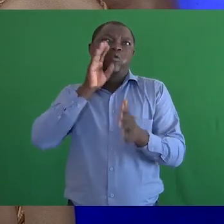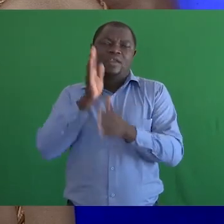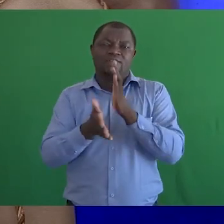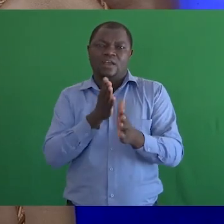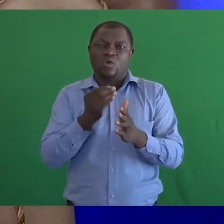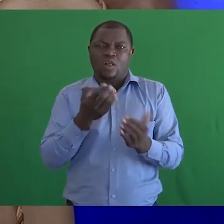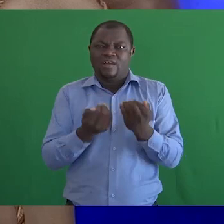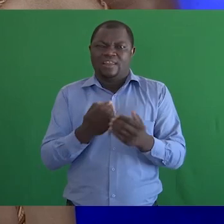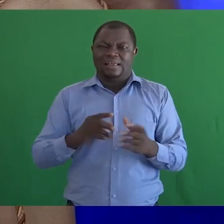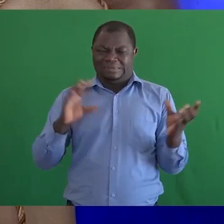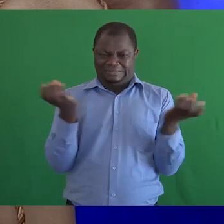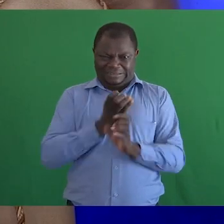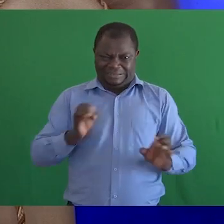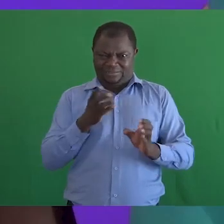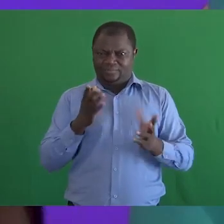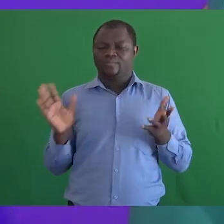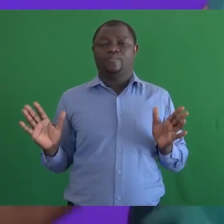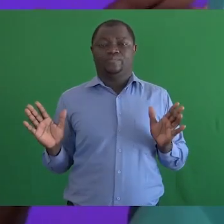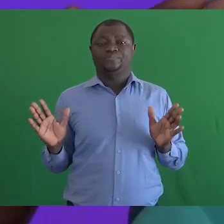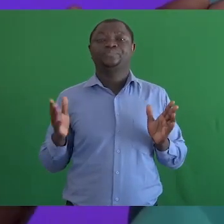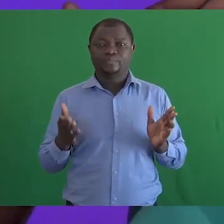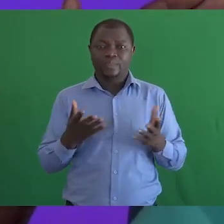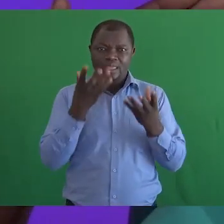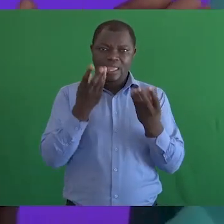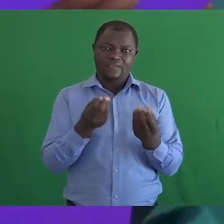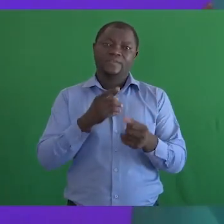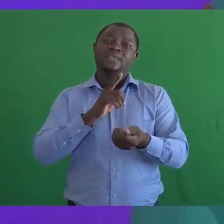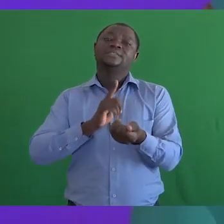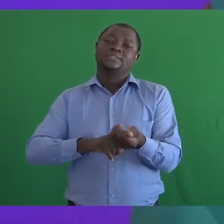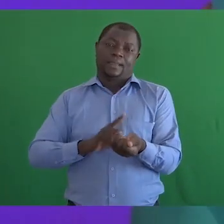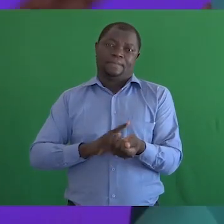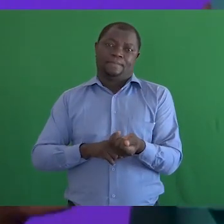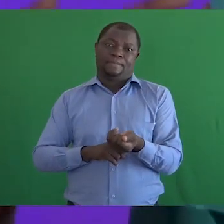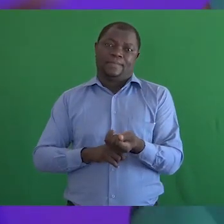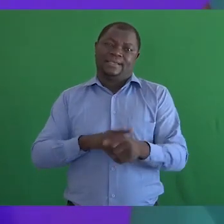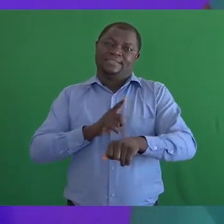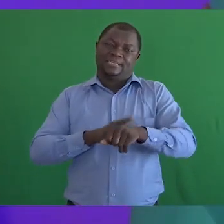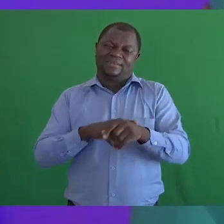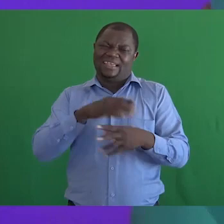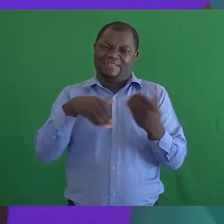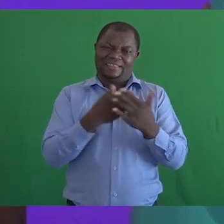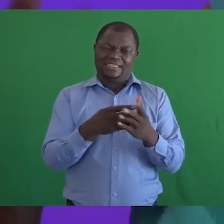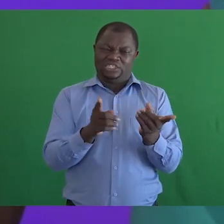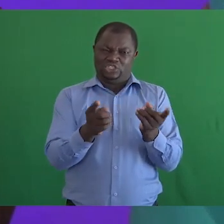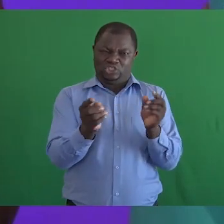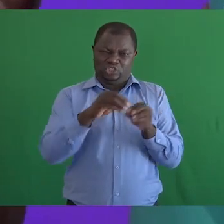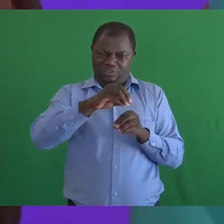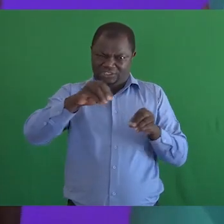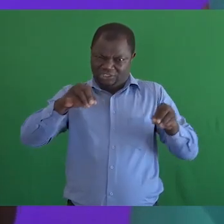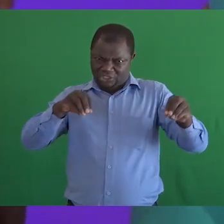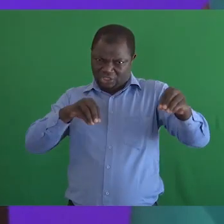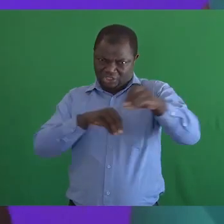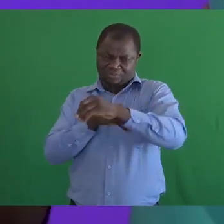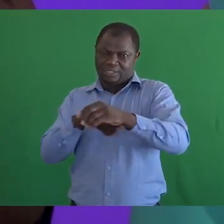vana kana kuti mazai avhara atsindira zvinotora chinguvana zvichichinja panova ndipo